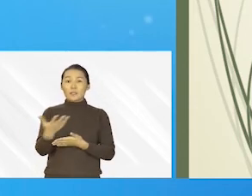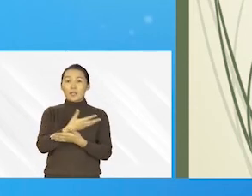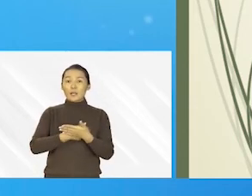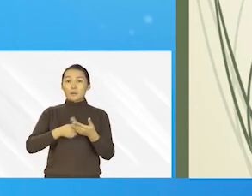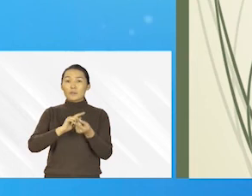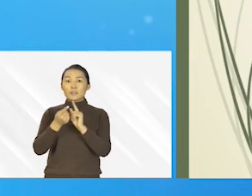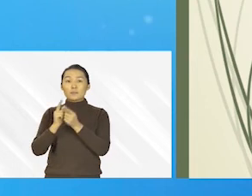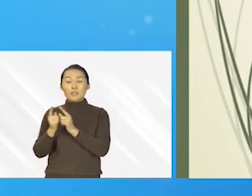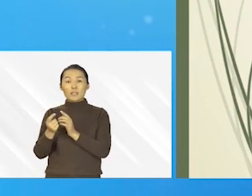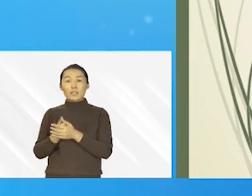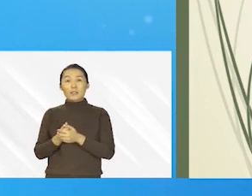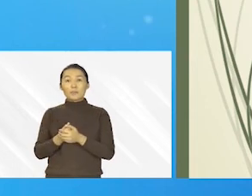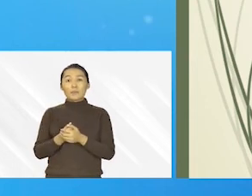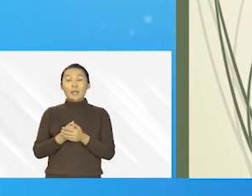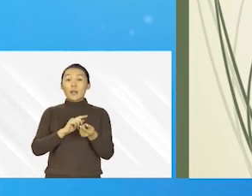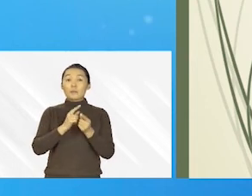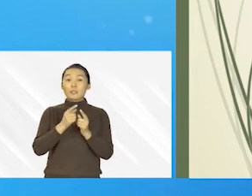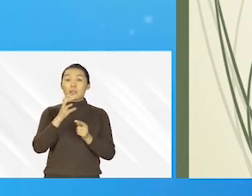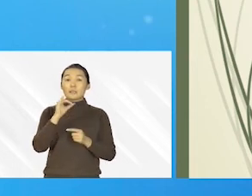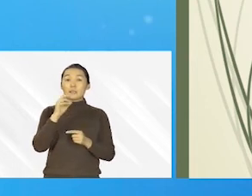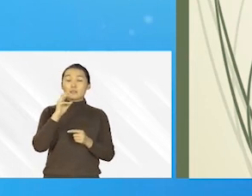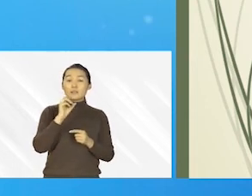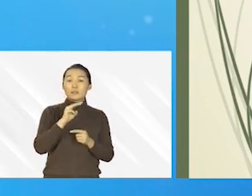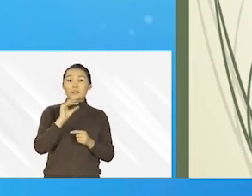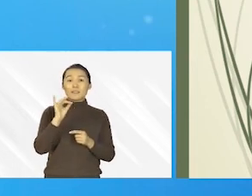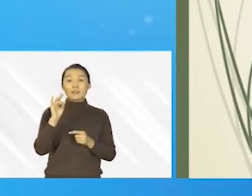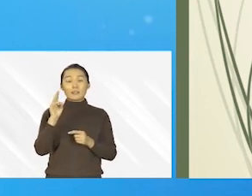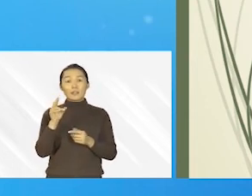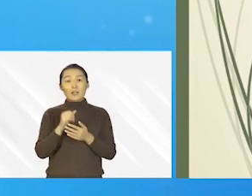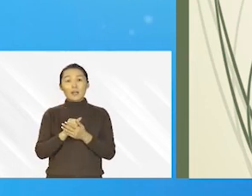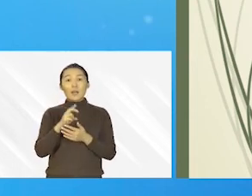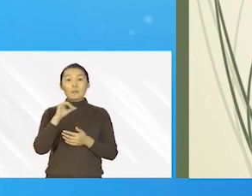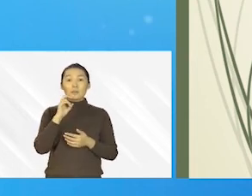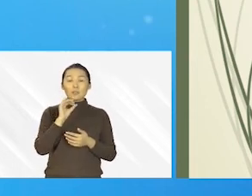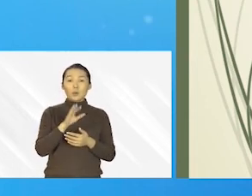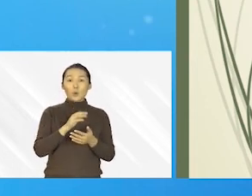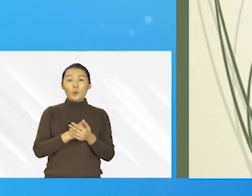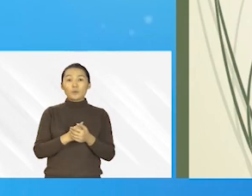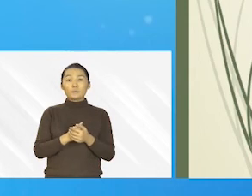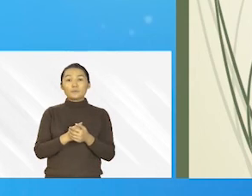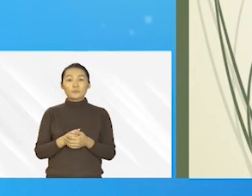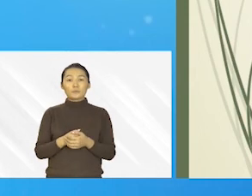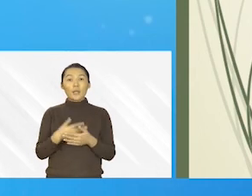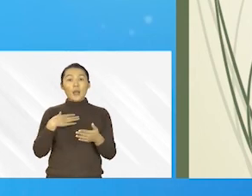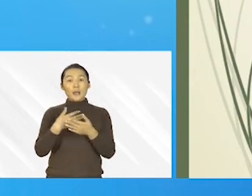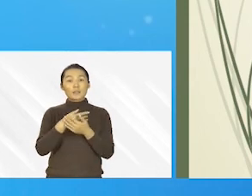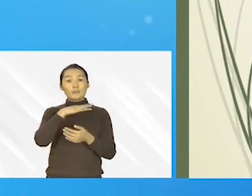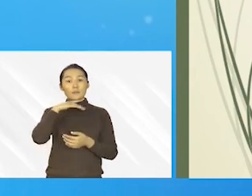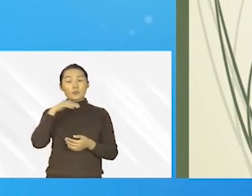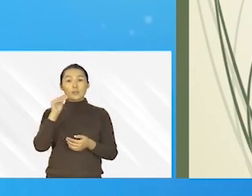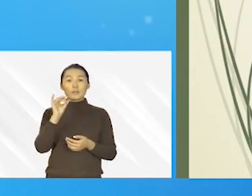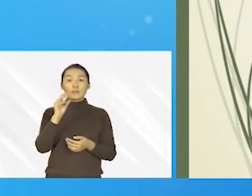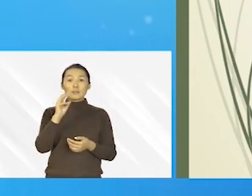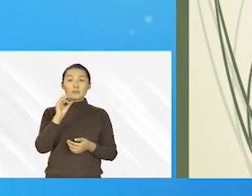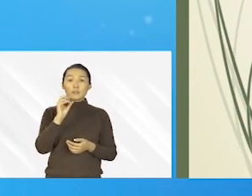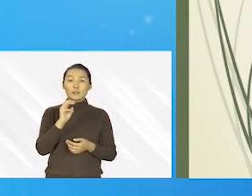ДНК, меняется синтез РНК и белков, снижается интенсивность синтеза АТФ, активность